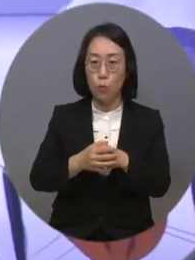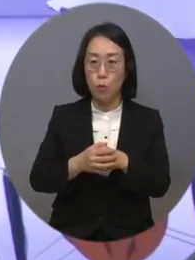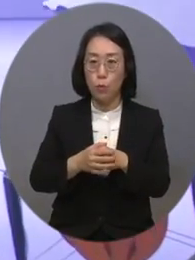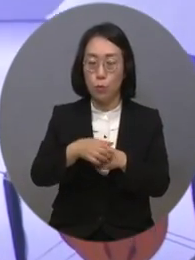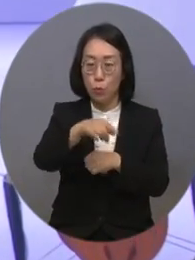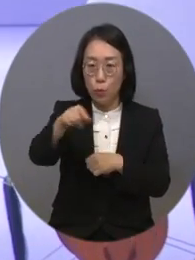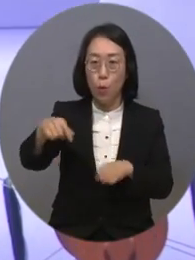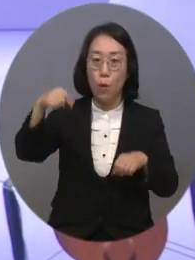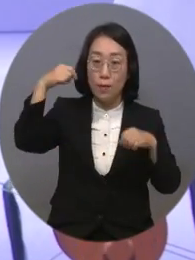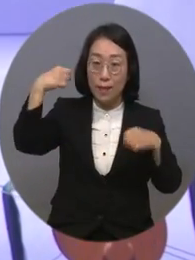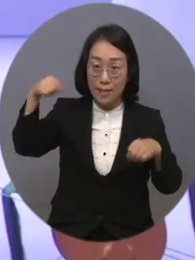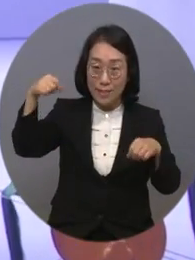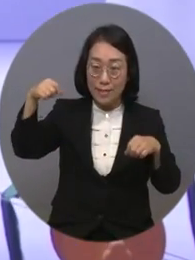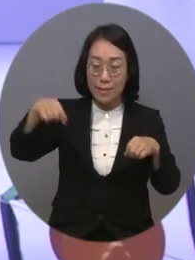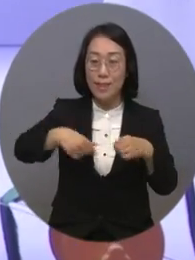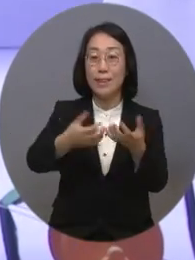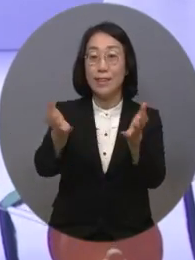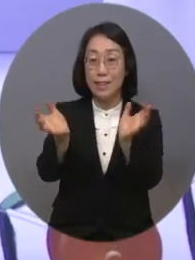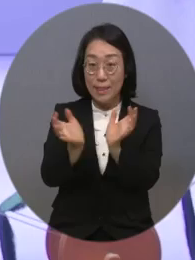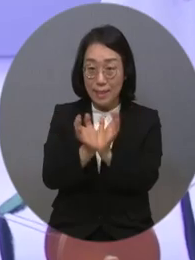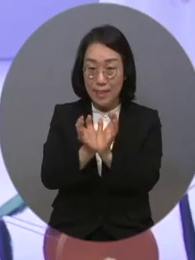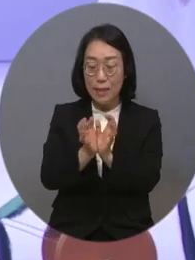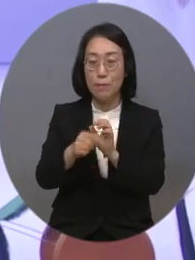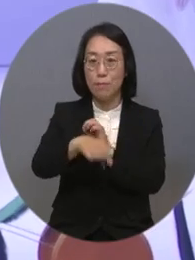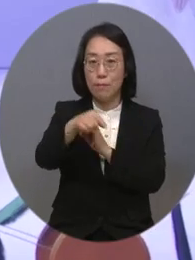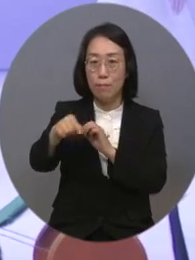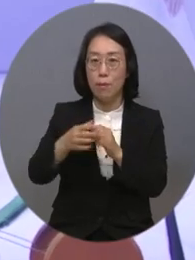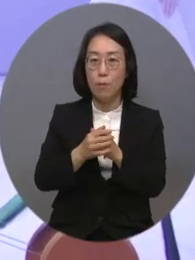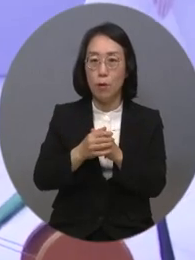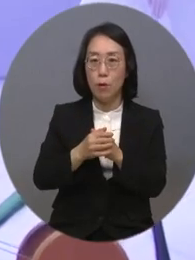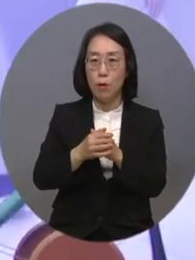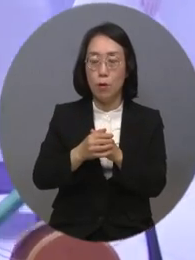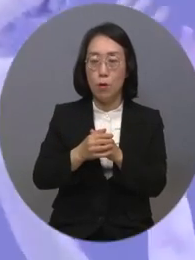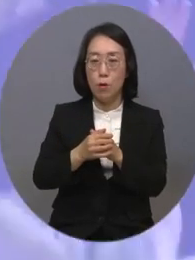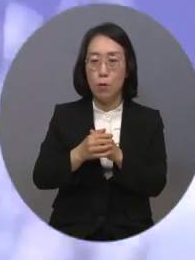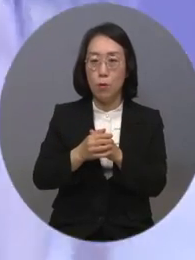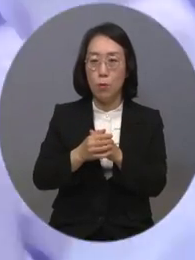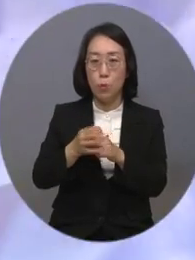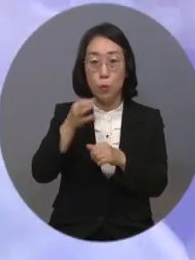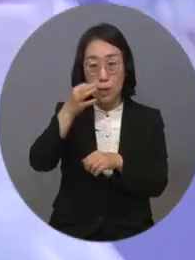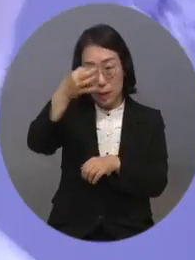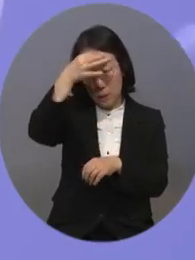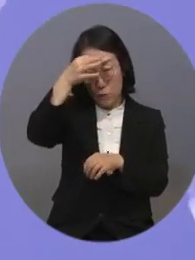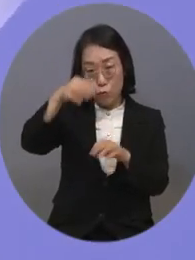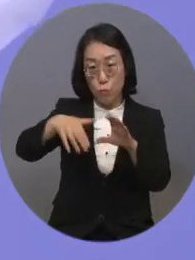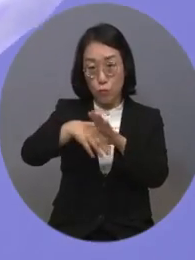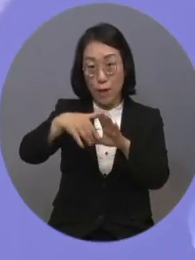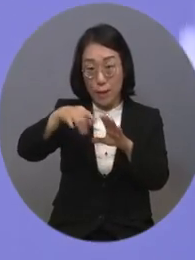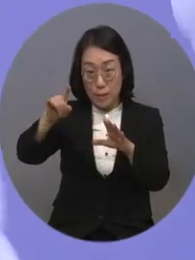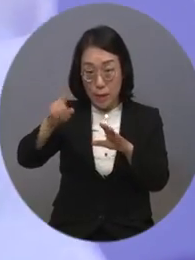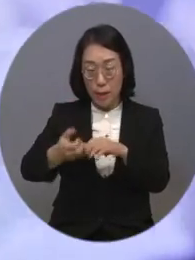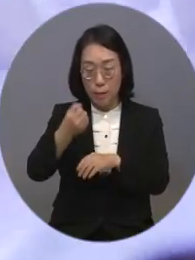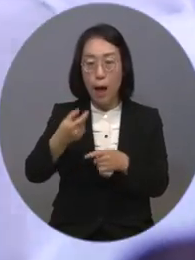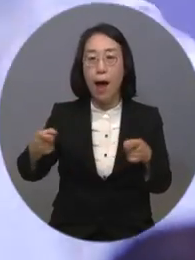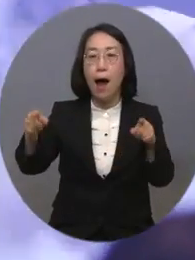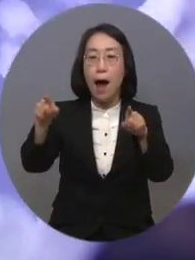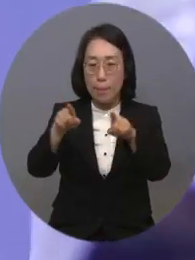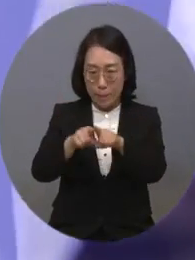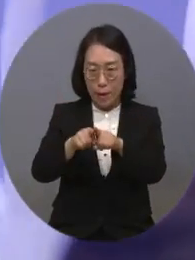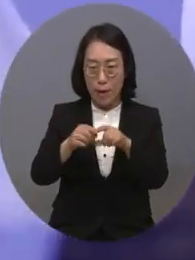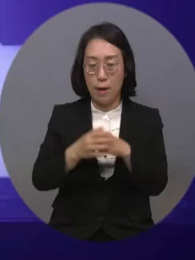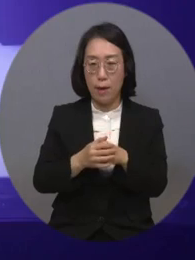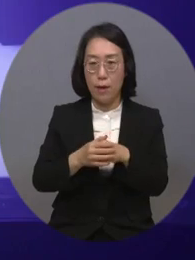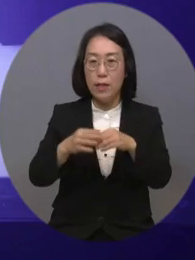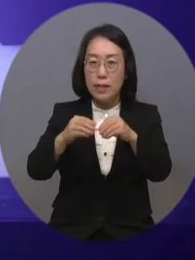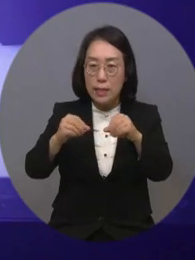김용걸 댄스 셔터들은 국가무형문화재 보유자인 김정옥, 김일순 장인과 함께 흙과 찻사발,